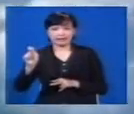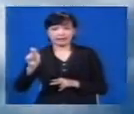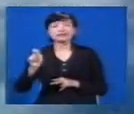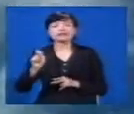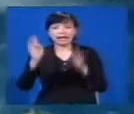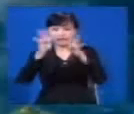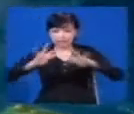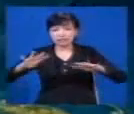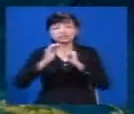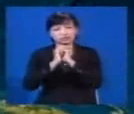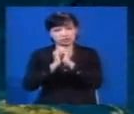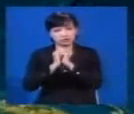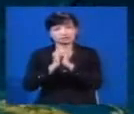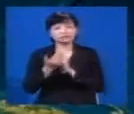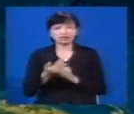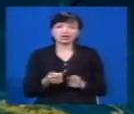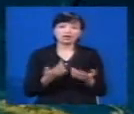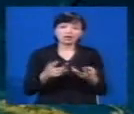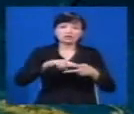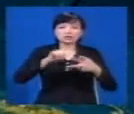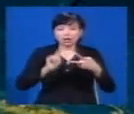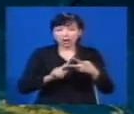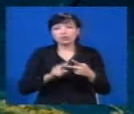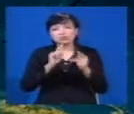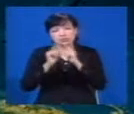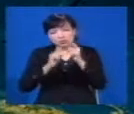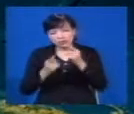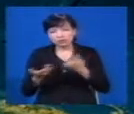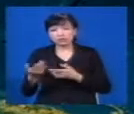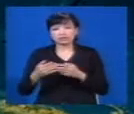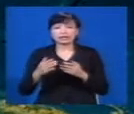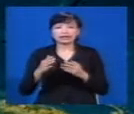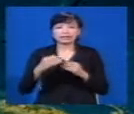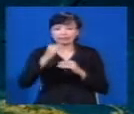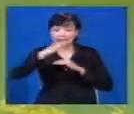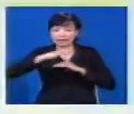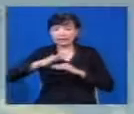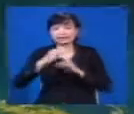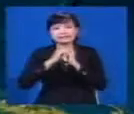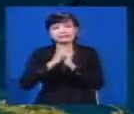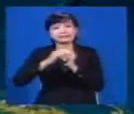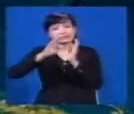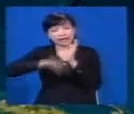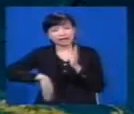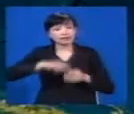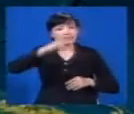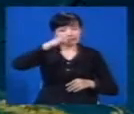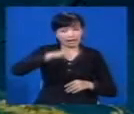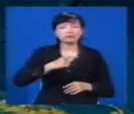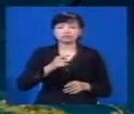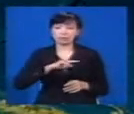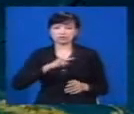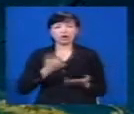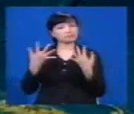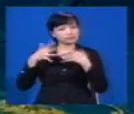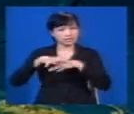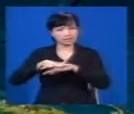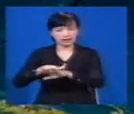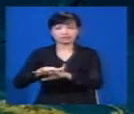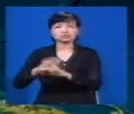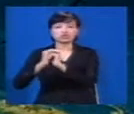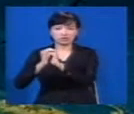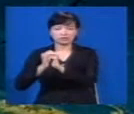ญกับการแก้ไขปัญหาข้อพิพาทในทะเลจีนใต้ที่ไทยในฐานะผู้ประสานงานอาเซียนจีนได้ผลักดัน